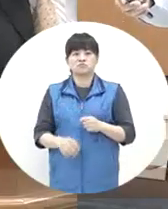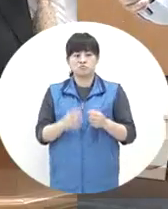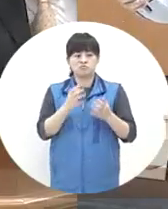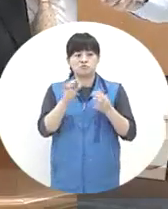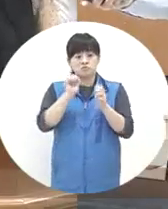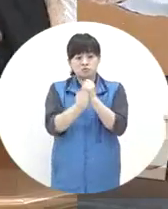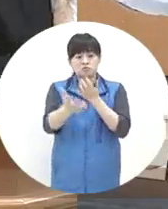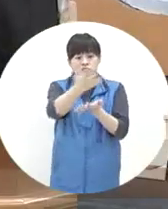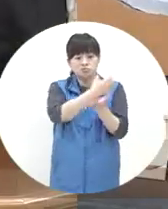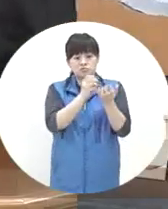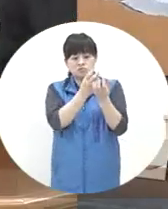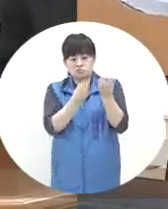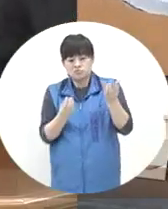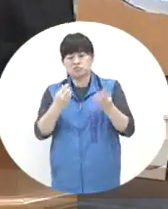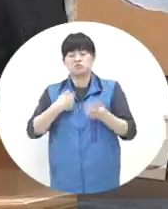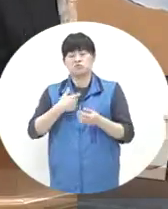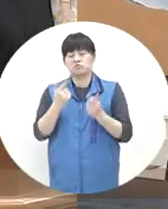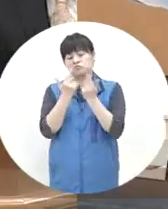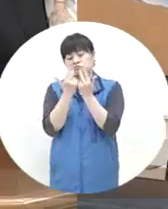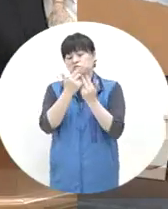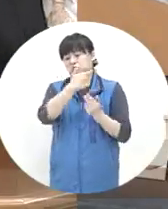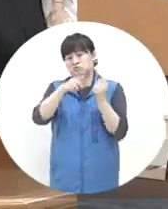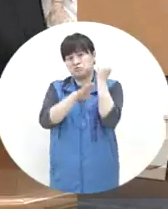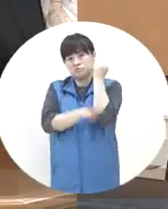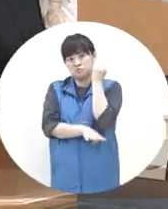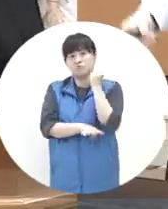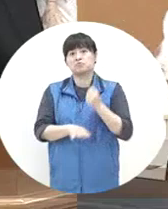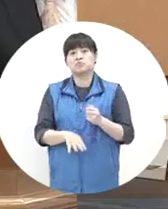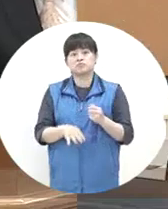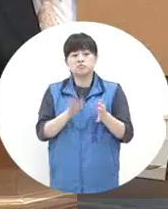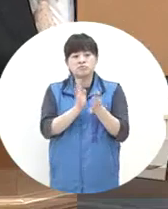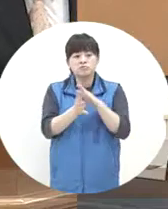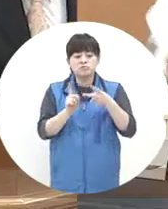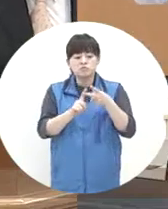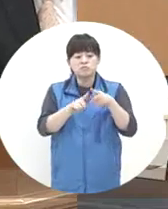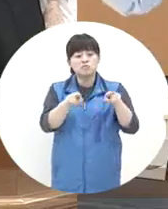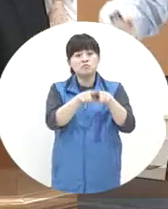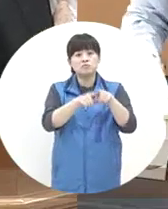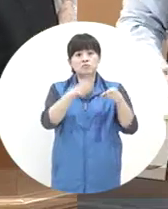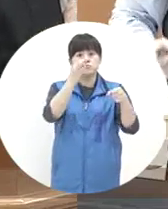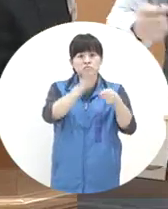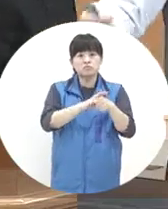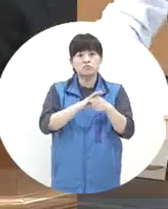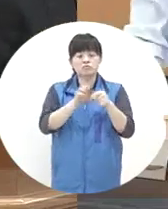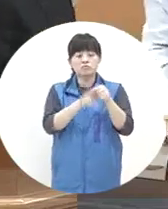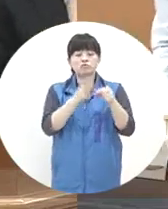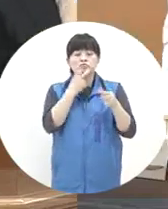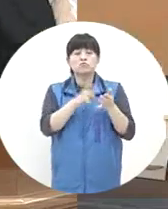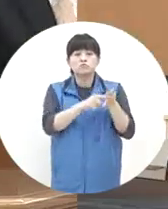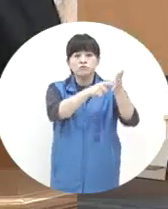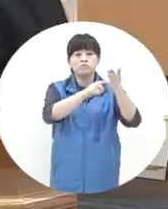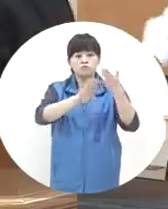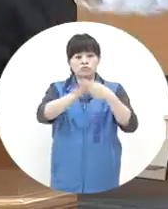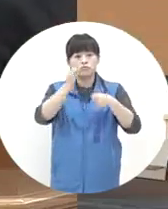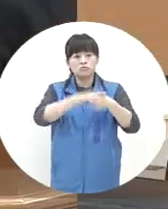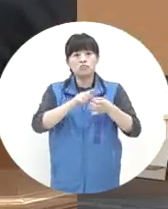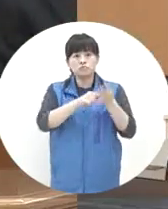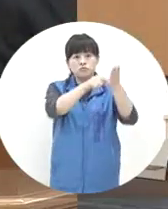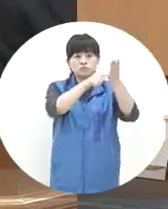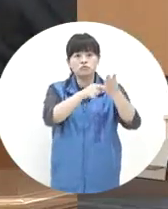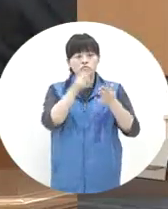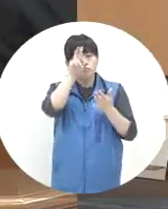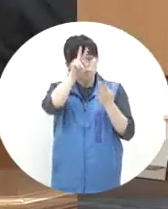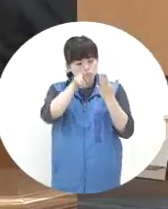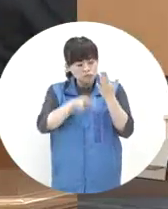分。另外一个啊哦就是我们所谓的一般性的补助款哦就是跟中央争取额外的补助哦，看起